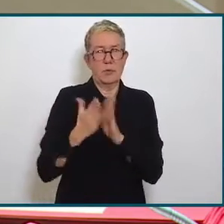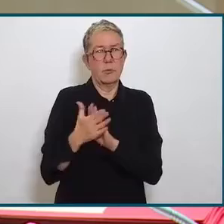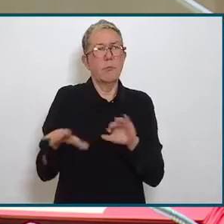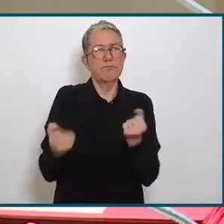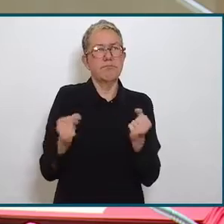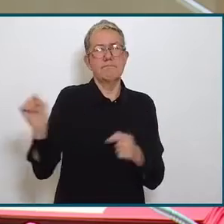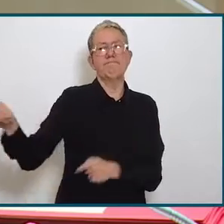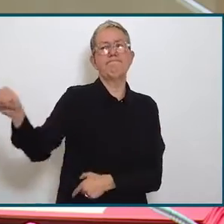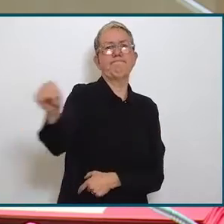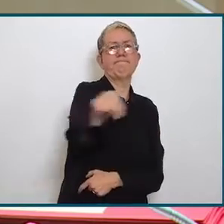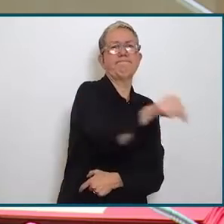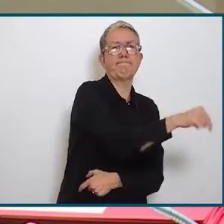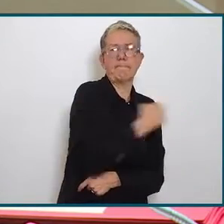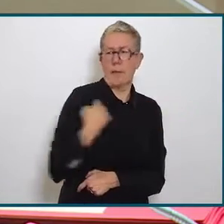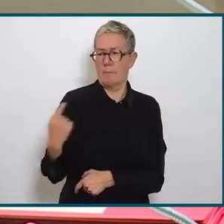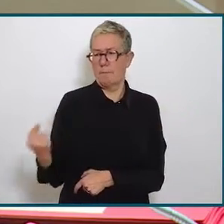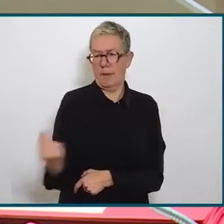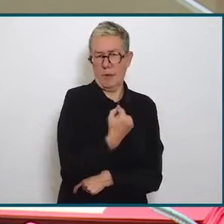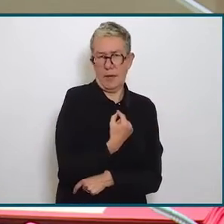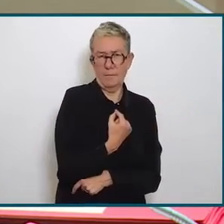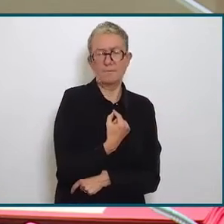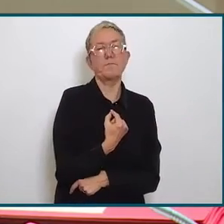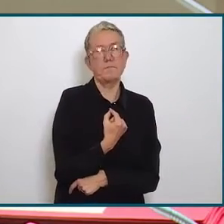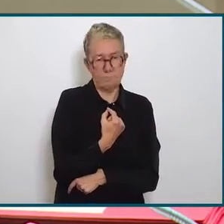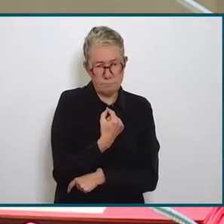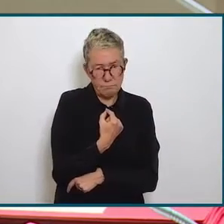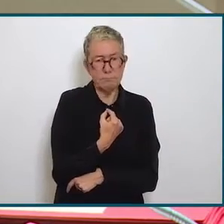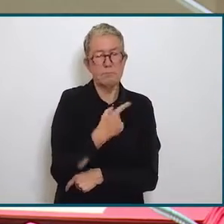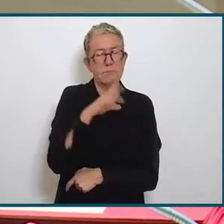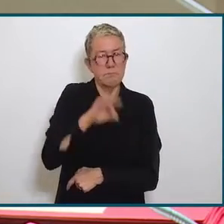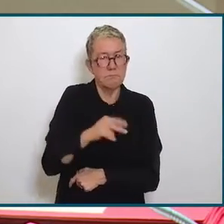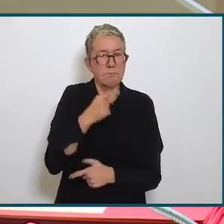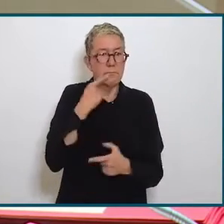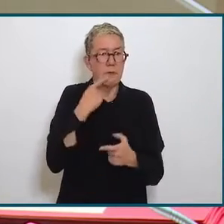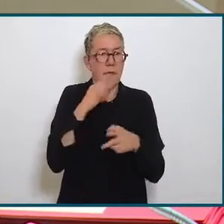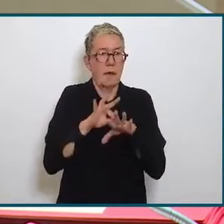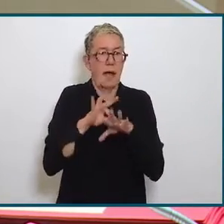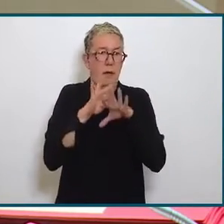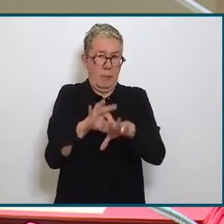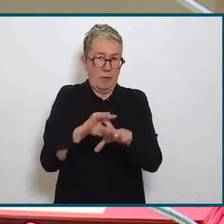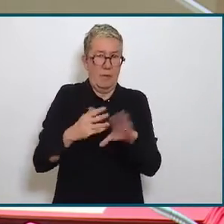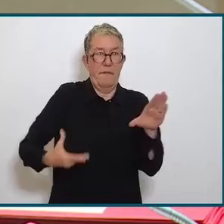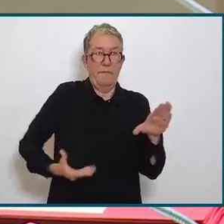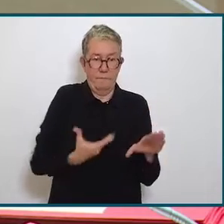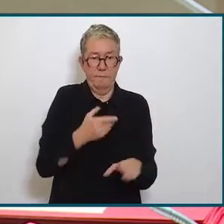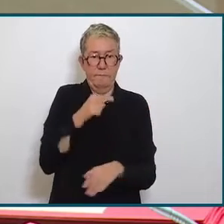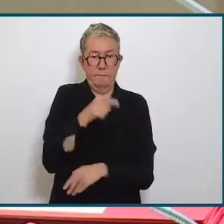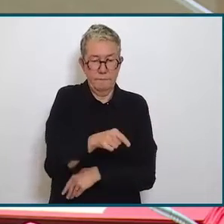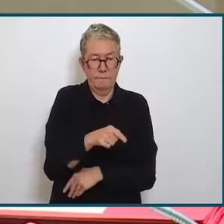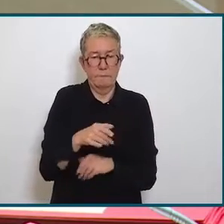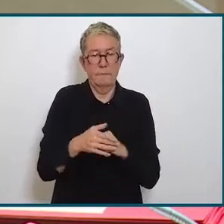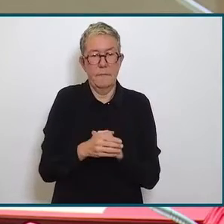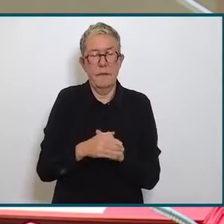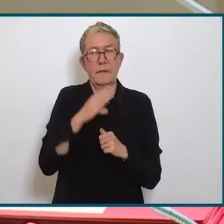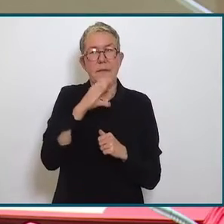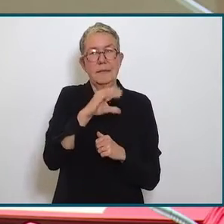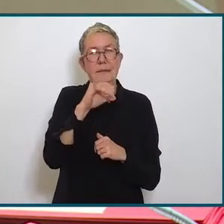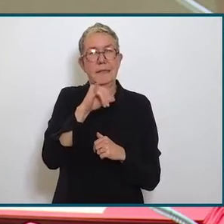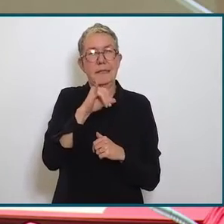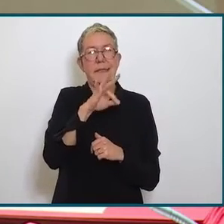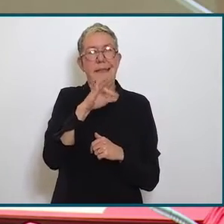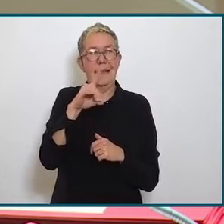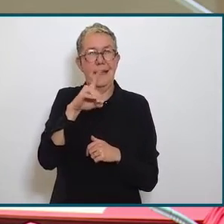matière. Nous œuvrons déjà d'ailleurs dans l'accompagnement des victimes quand nous relogeons à nos frais le CIDFF dans des locaux dignes